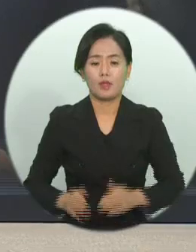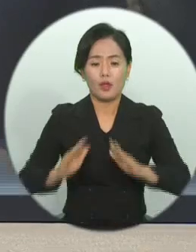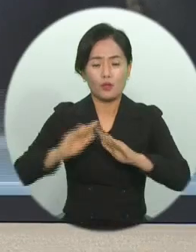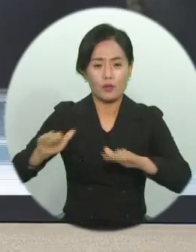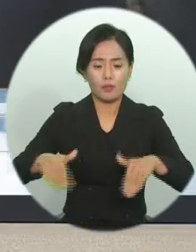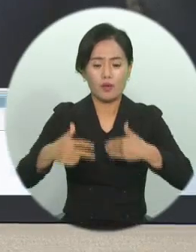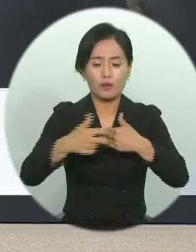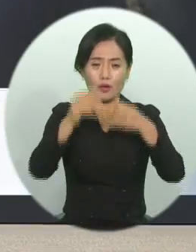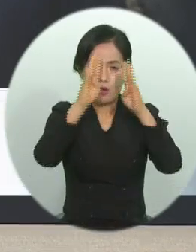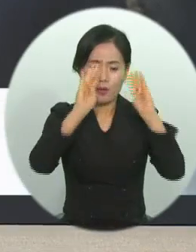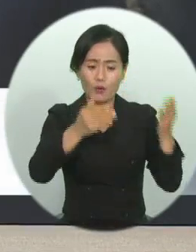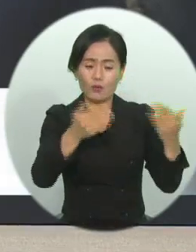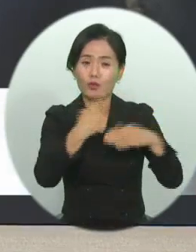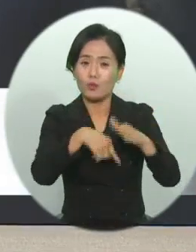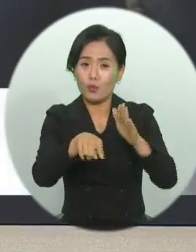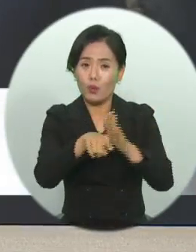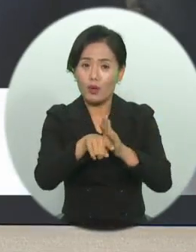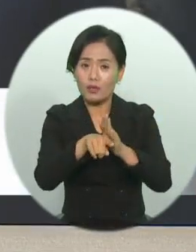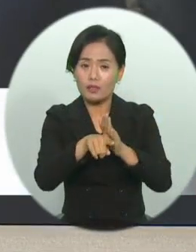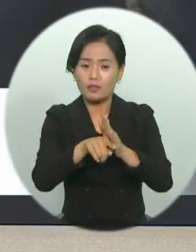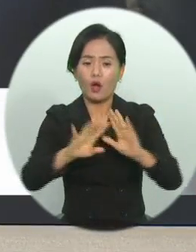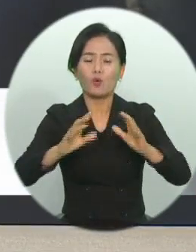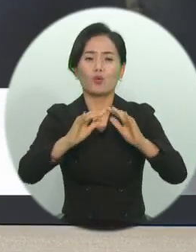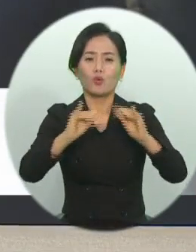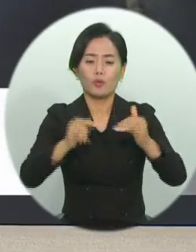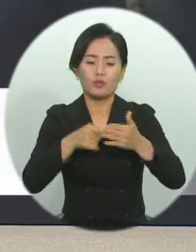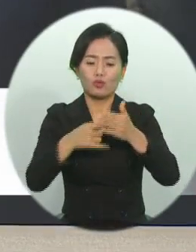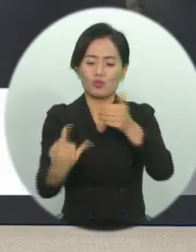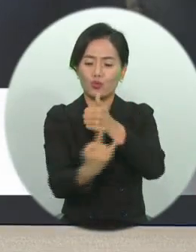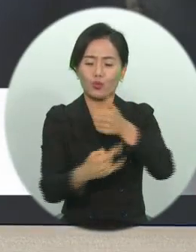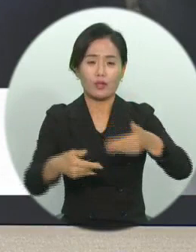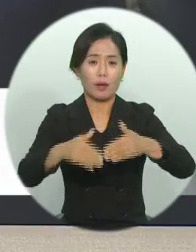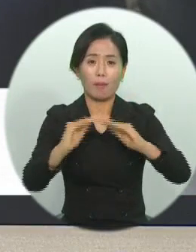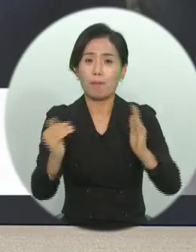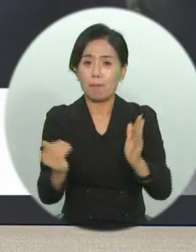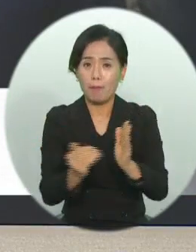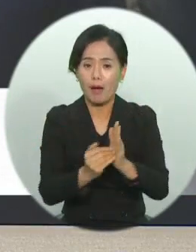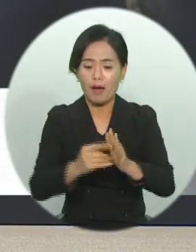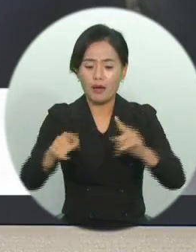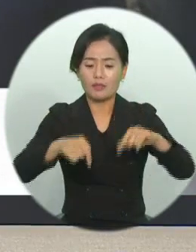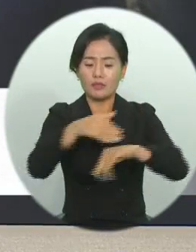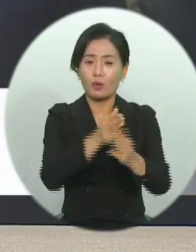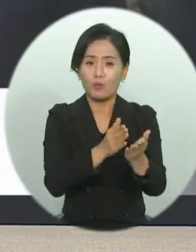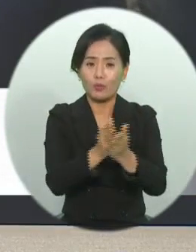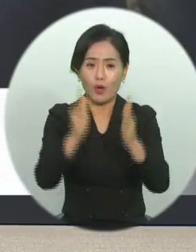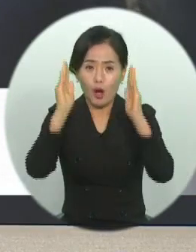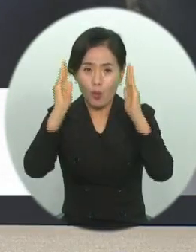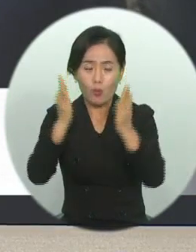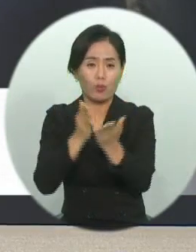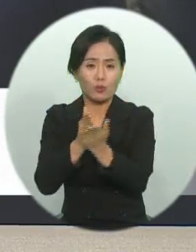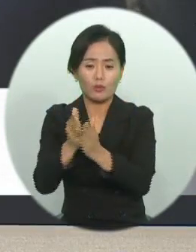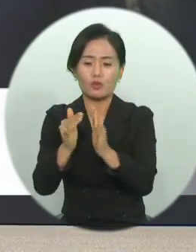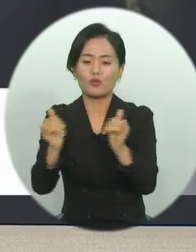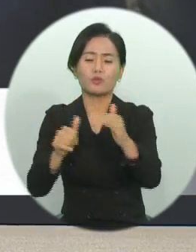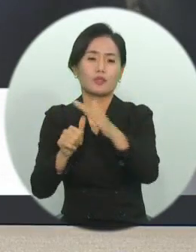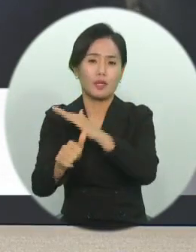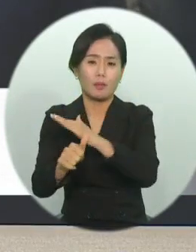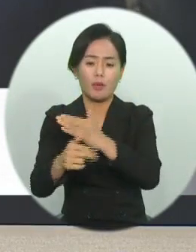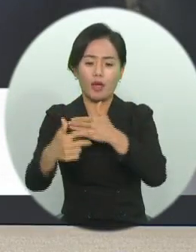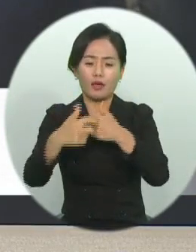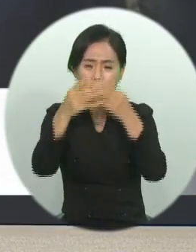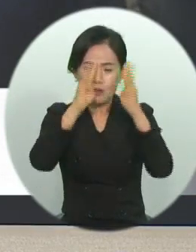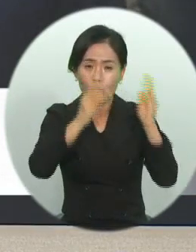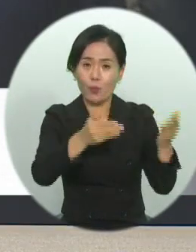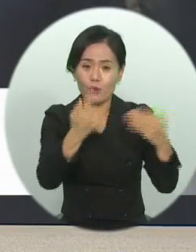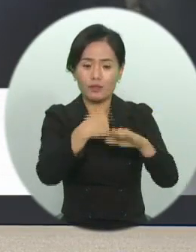전남 의과대학 유치를 위한 범도민 추진위원회가 구성됐습니다. 정책 전문가와 학계, 주민 대표 등이 의대